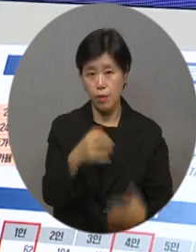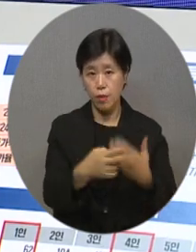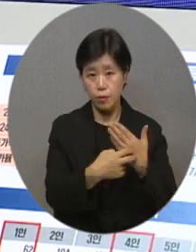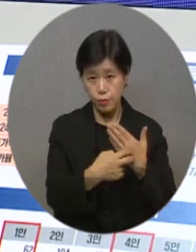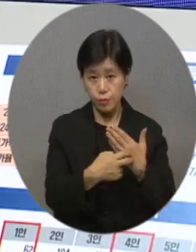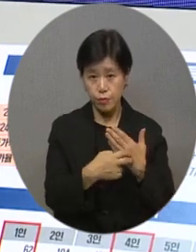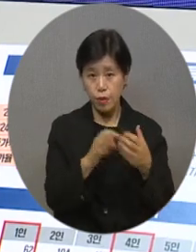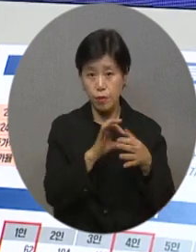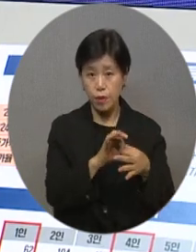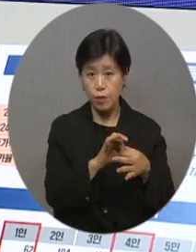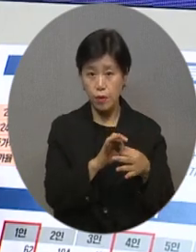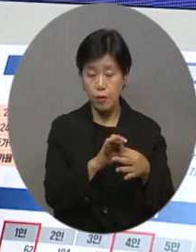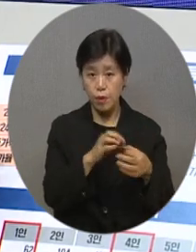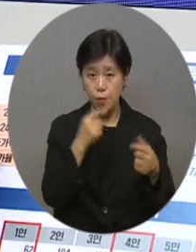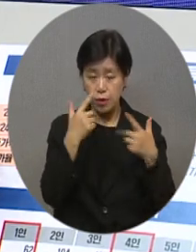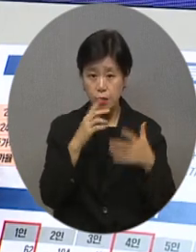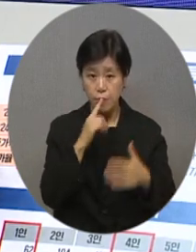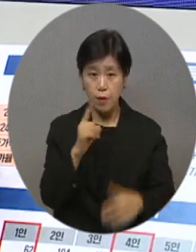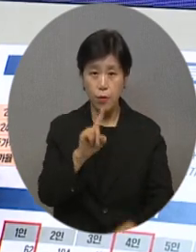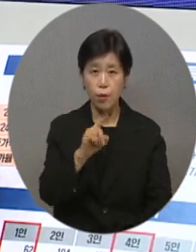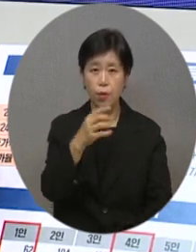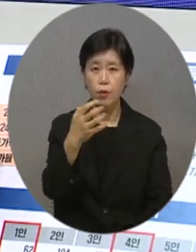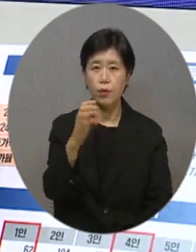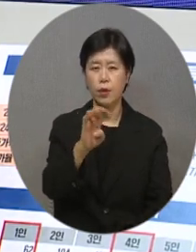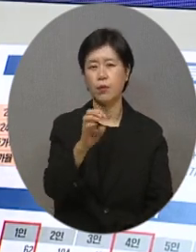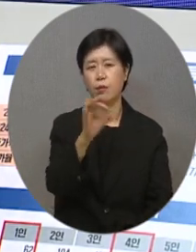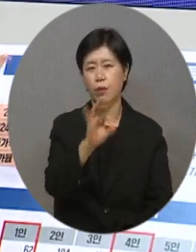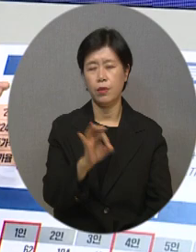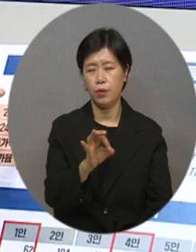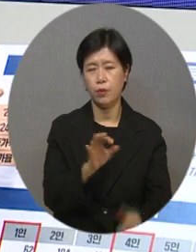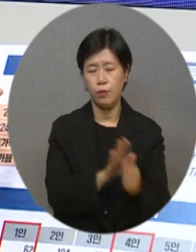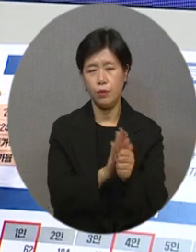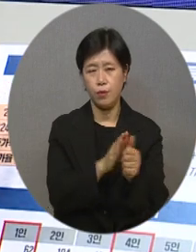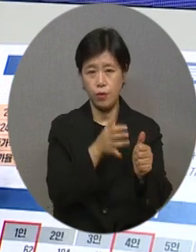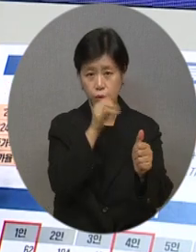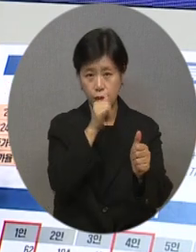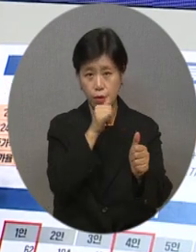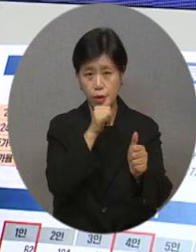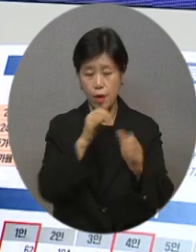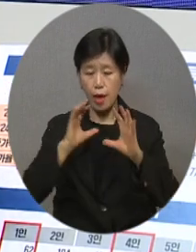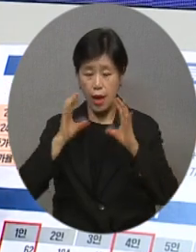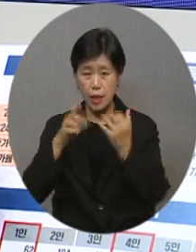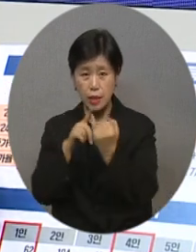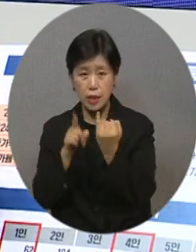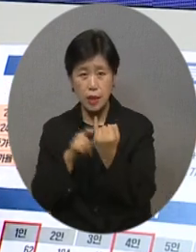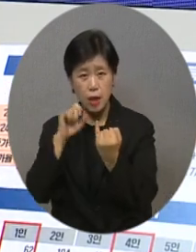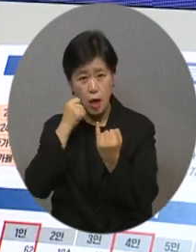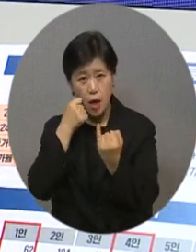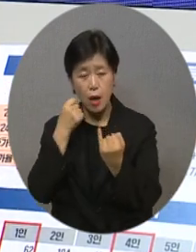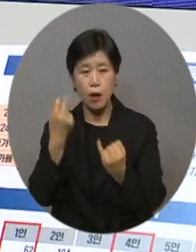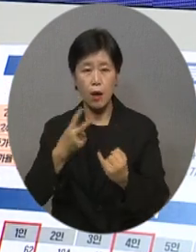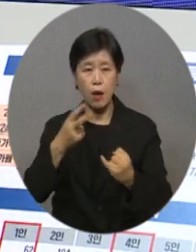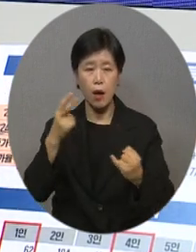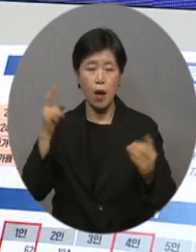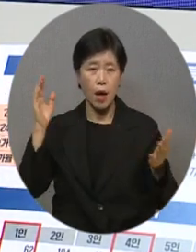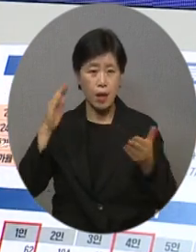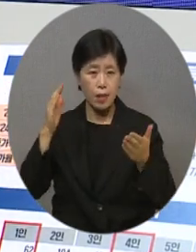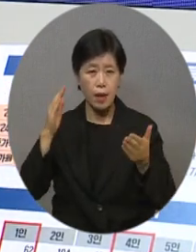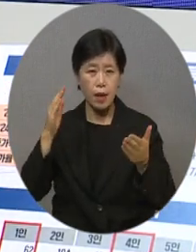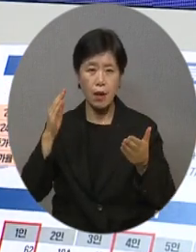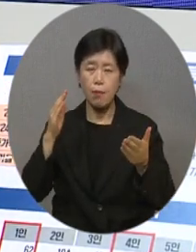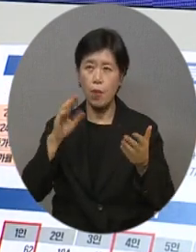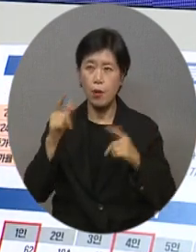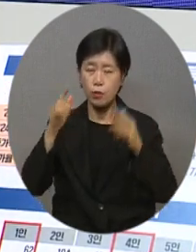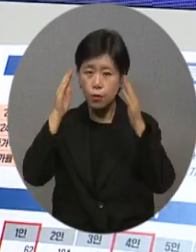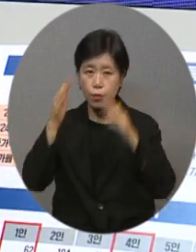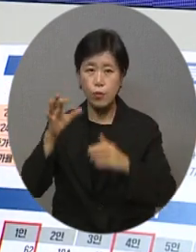40%입니다. 그리고 여러 가지 요즘 뭐 난임지원비라든지 또 그 우리 학생 같은 경우는 학자금 대출을 받잖아요. 다 이런 것을